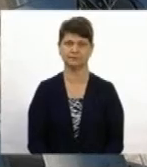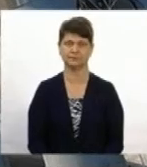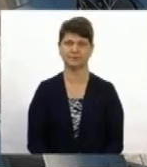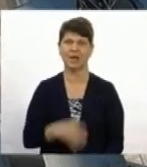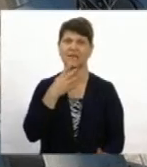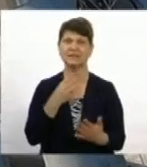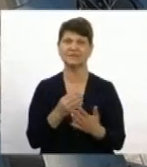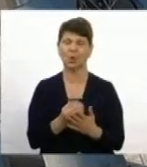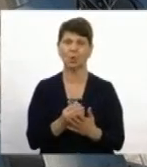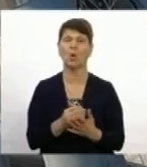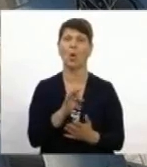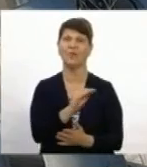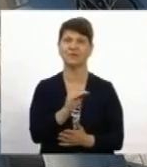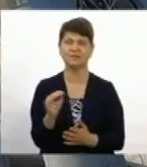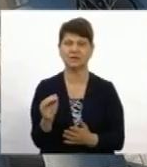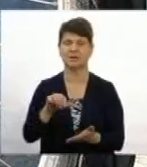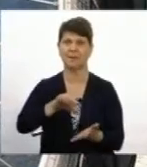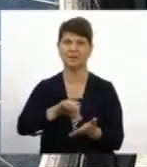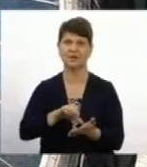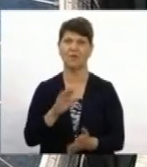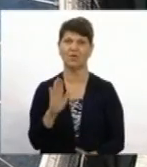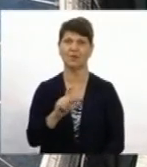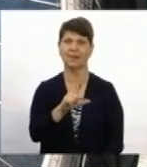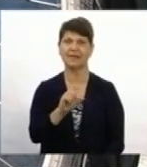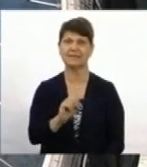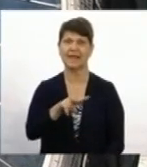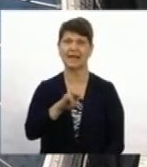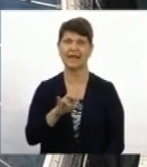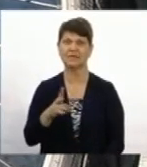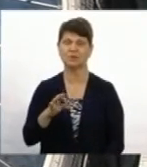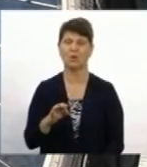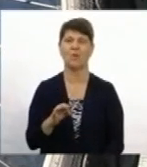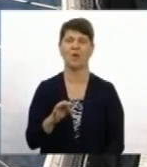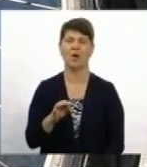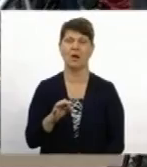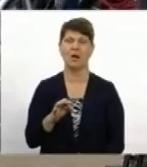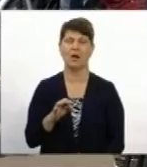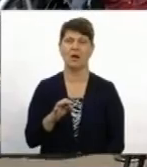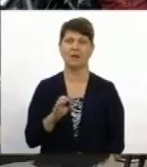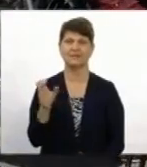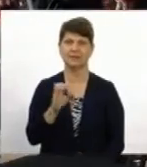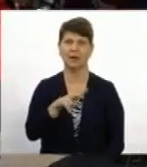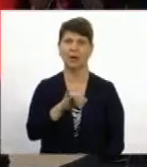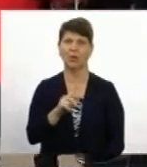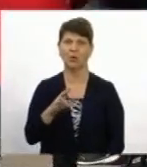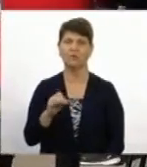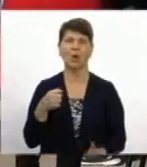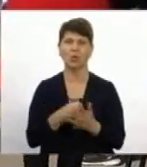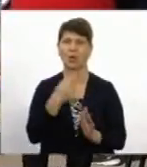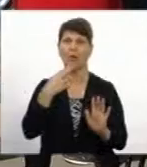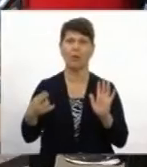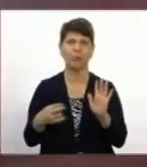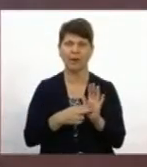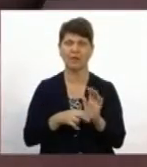В свою чергу офіційний представник Володимира Зеленського Вінницької області Світлана Лутковська каже, до обклеювання